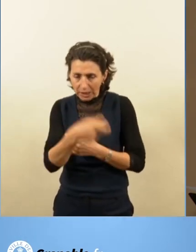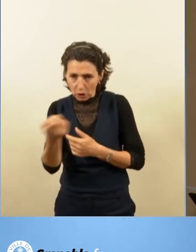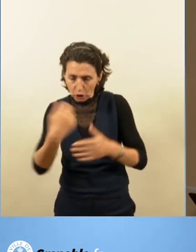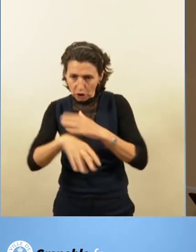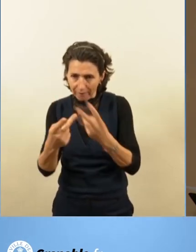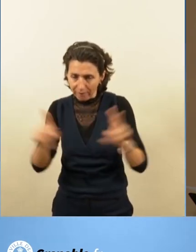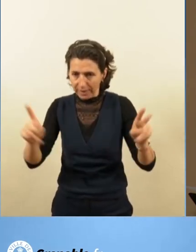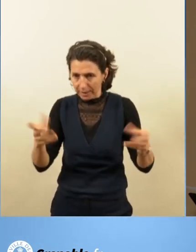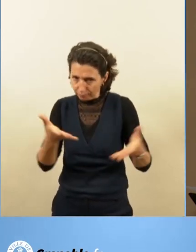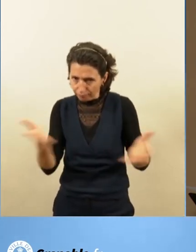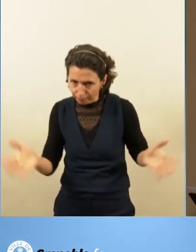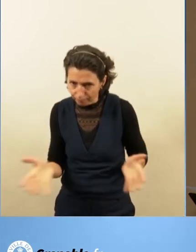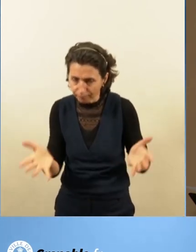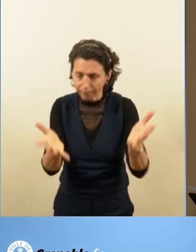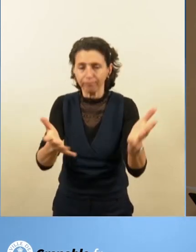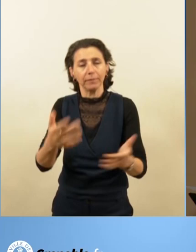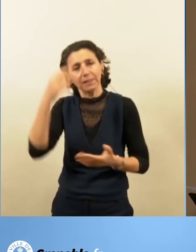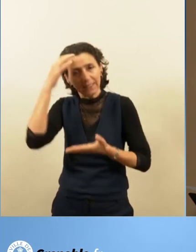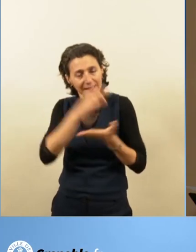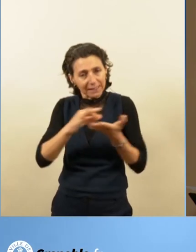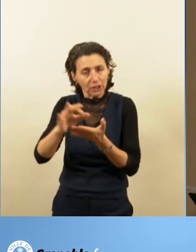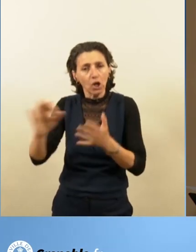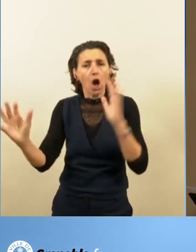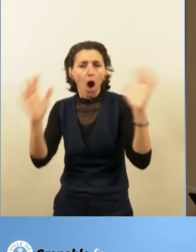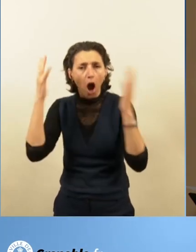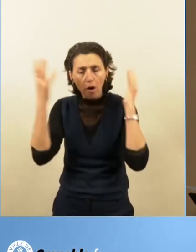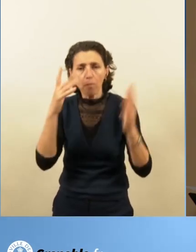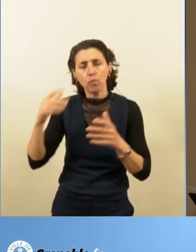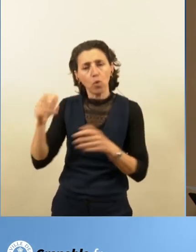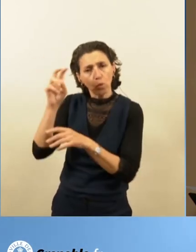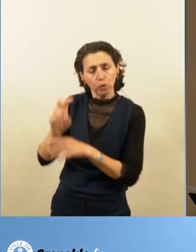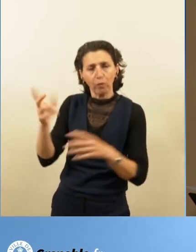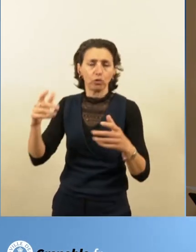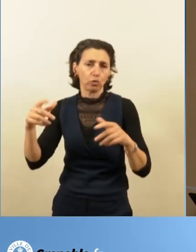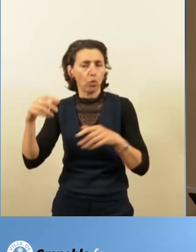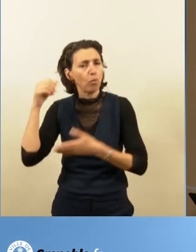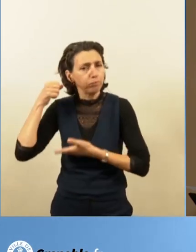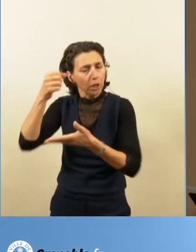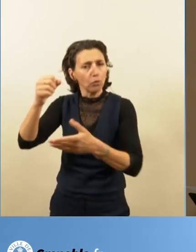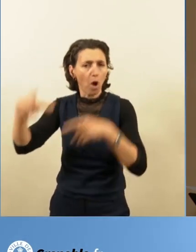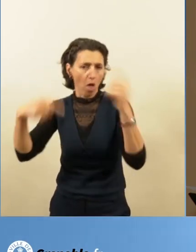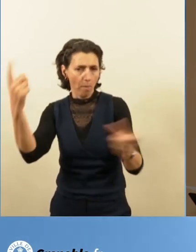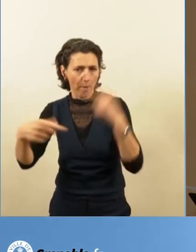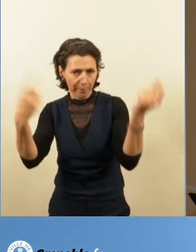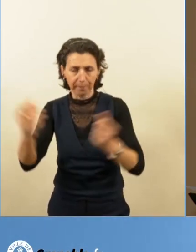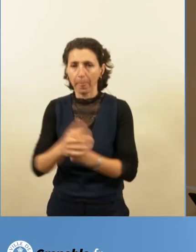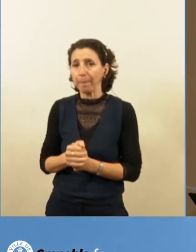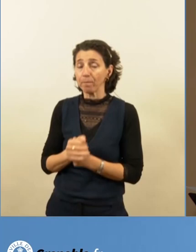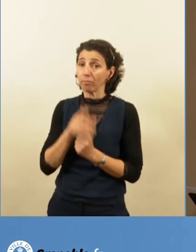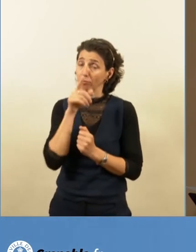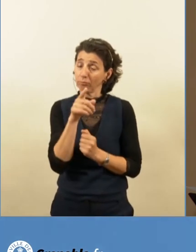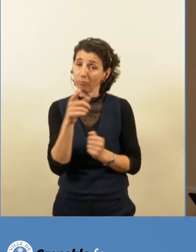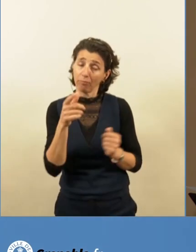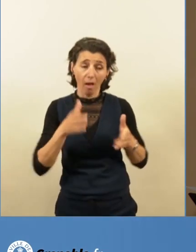intensification des conservation du patrimoine arboré vous avez pourtant prévu de supprimer les arbres du secteur